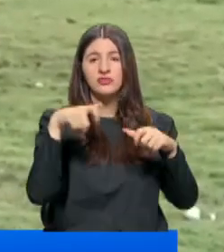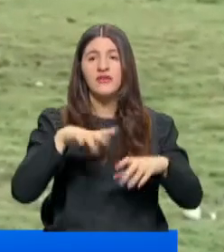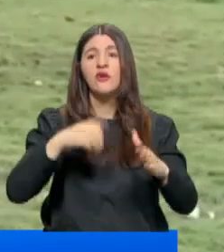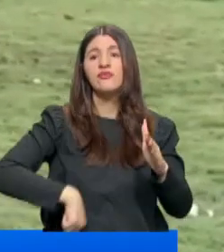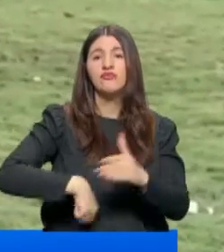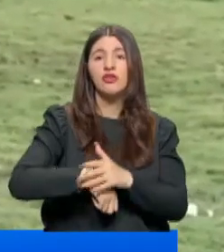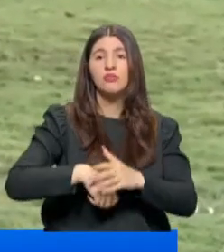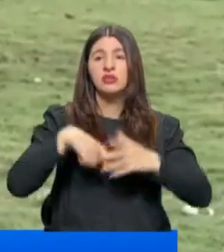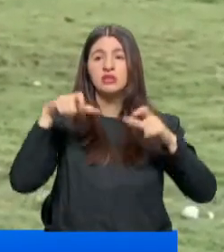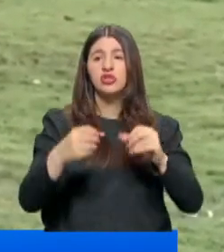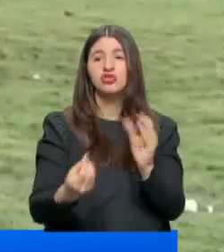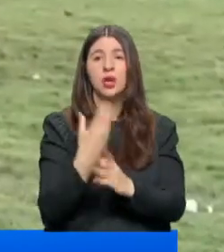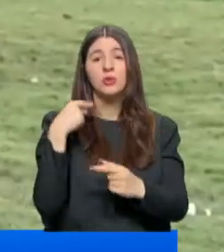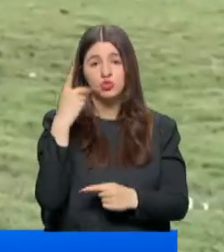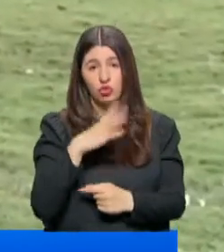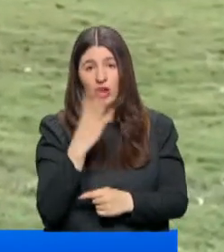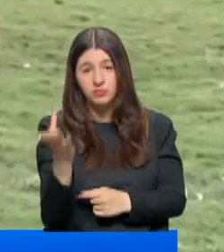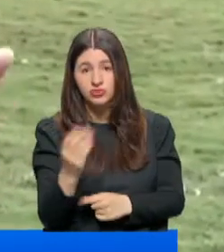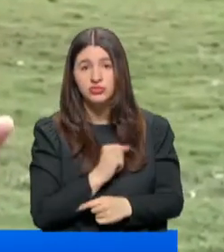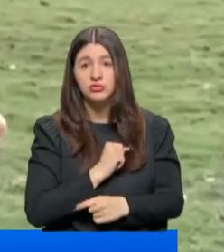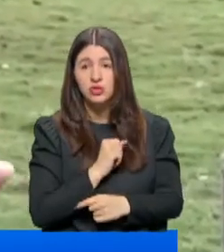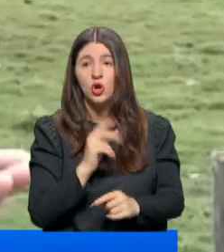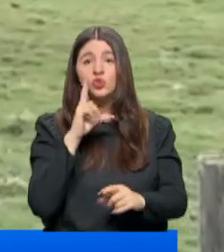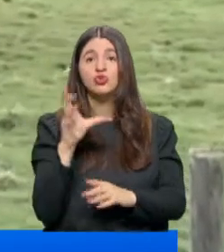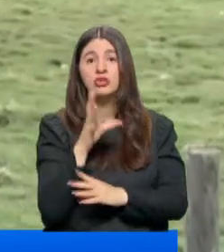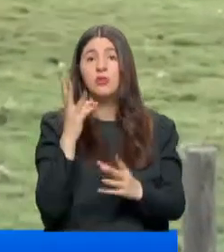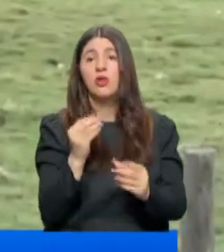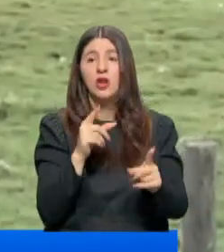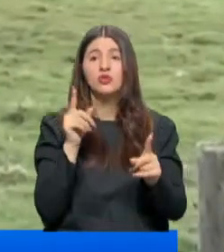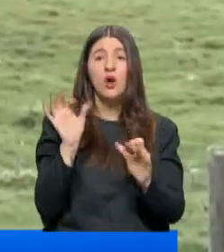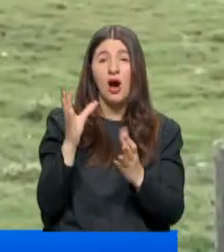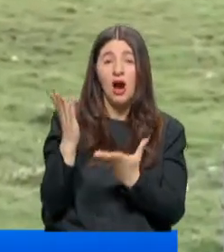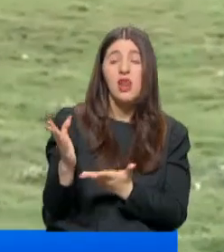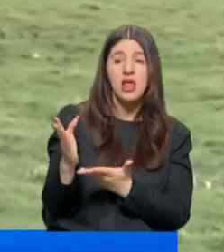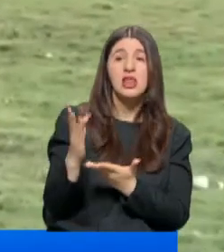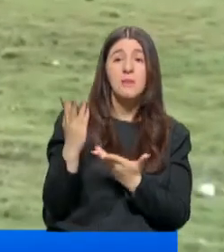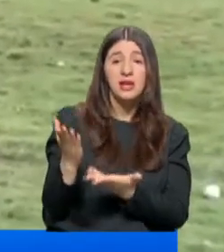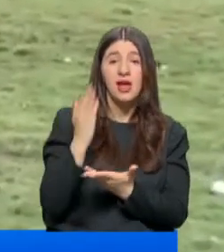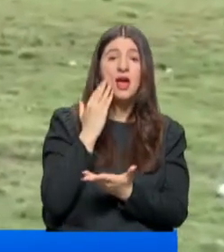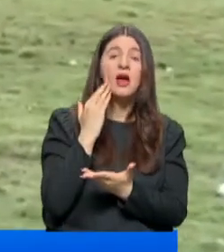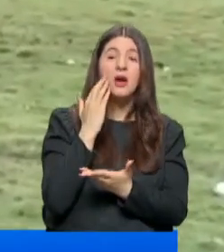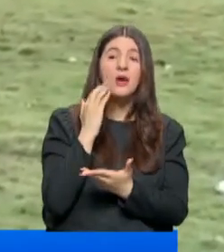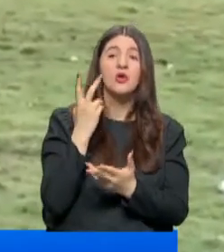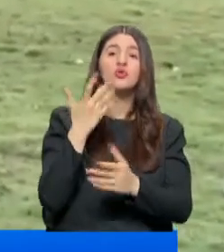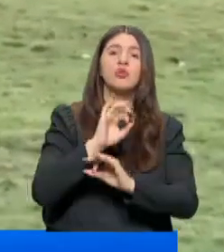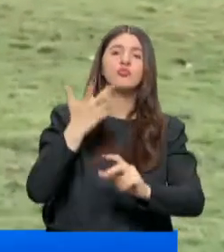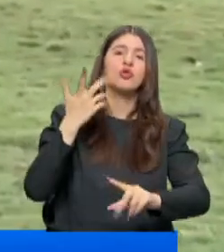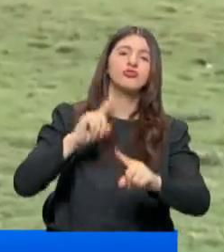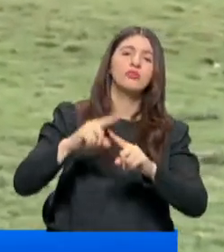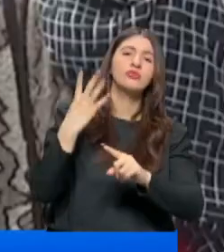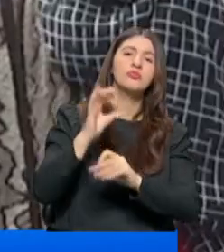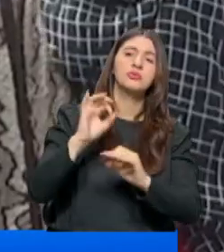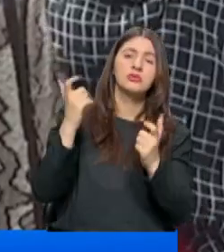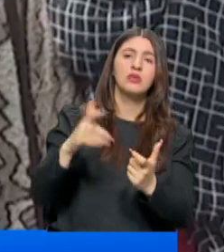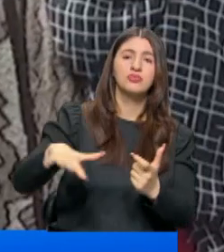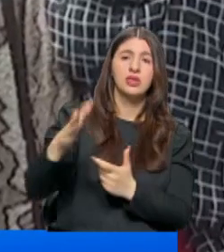futbol sahası oluşturmayı düşünüyorlarmış. Turizm amaçlı olaraktan şu haliyle bile dört dörtlük turizm alanıdır